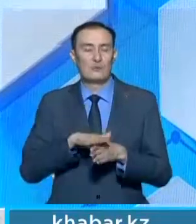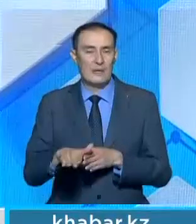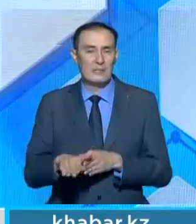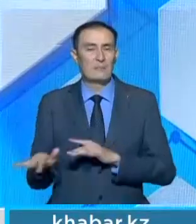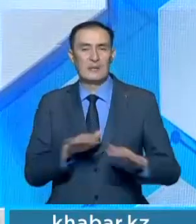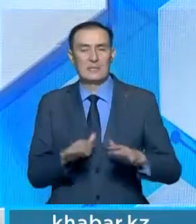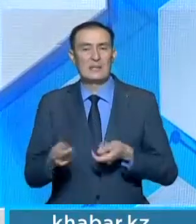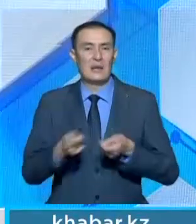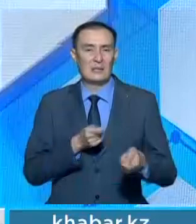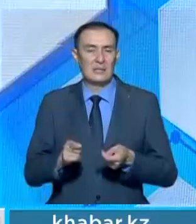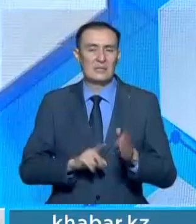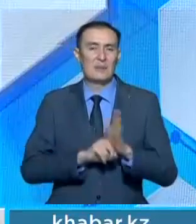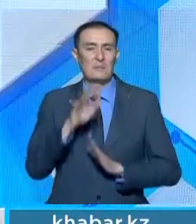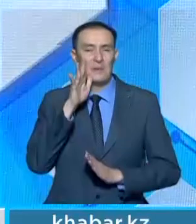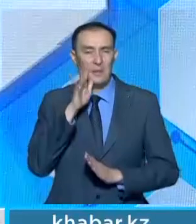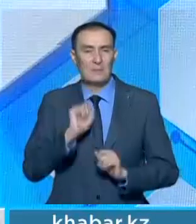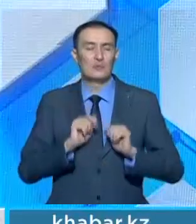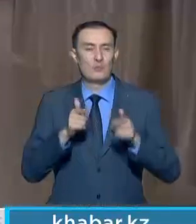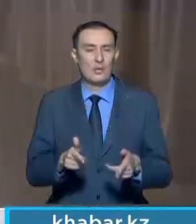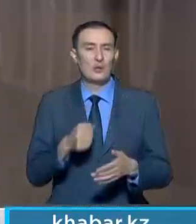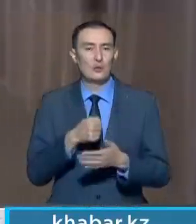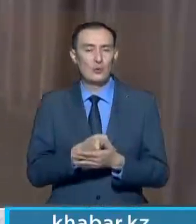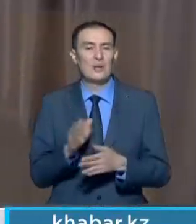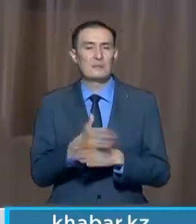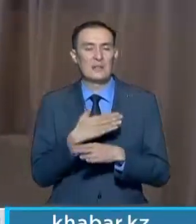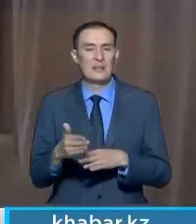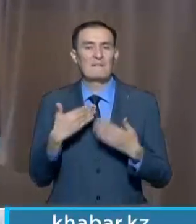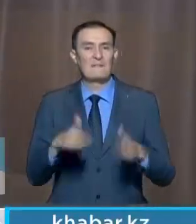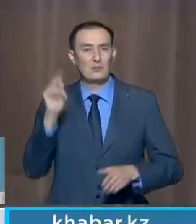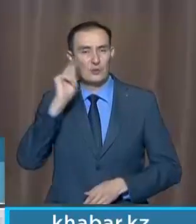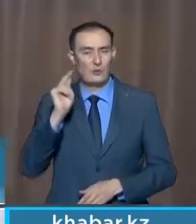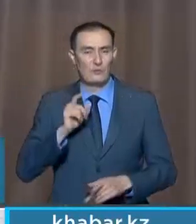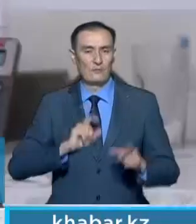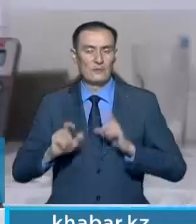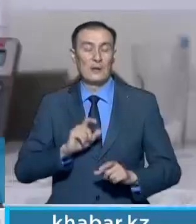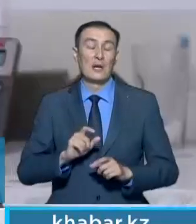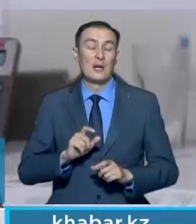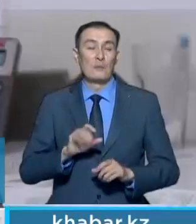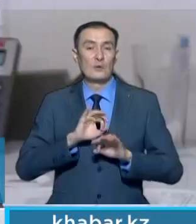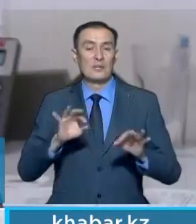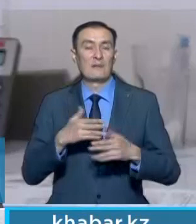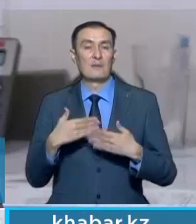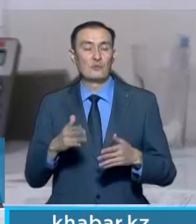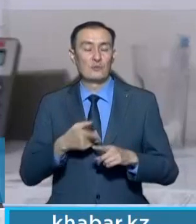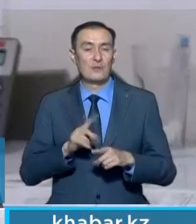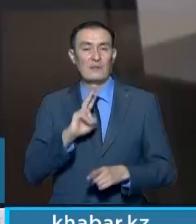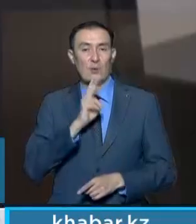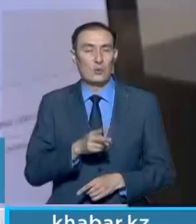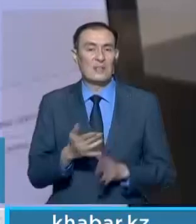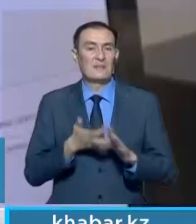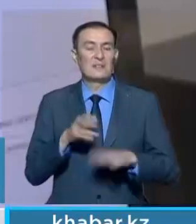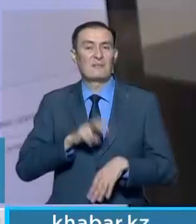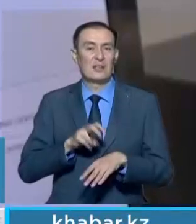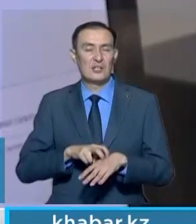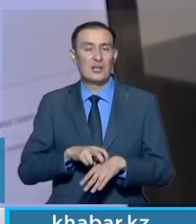весь процесс координации, начиная с момента поступления до распределения выпускников. По словам представителей ведомства, за последние два года дефицит врачей